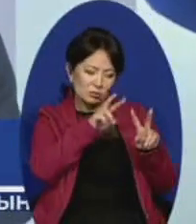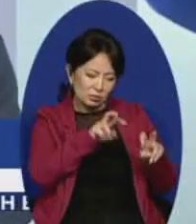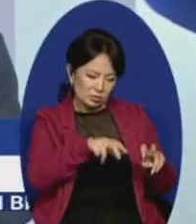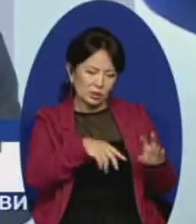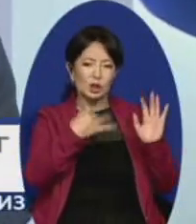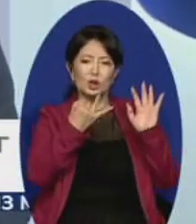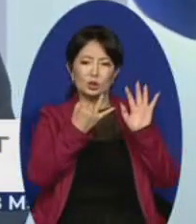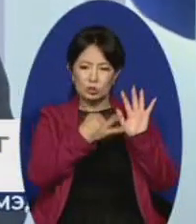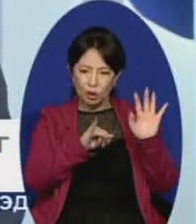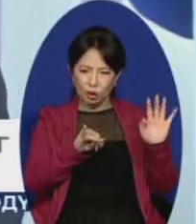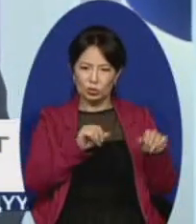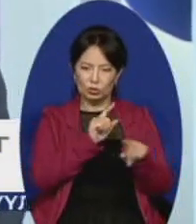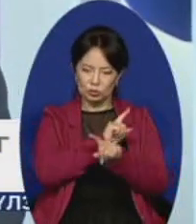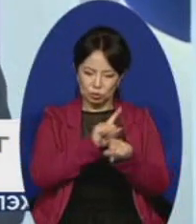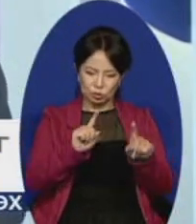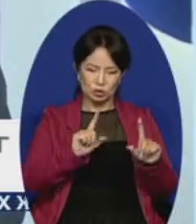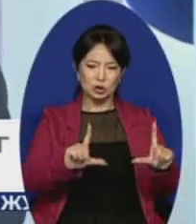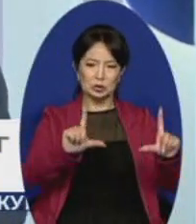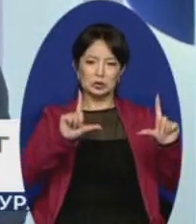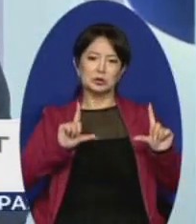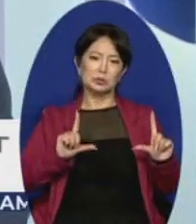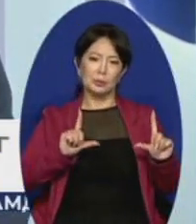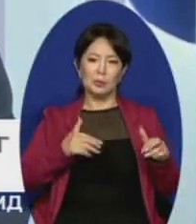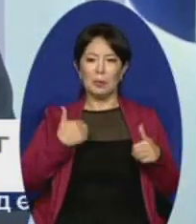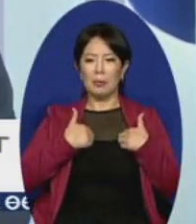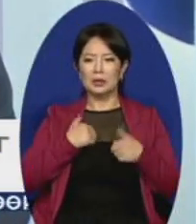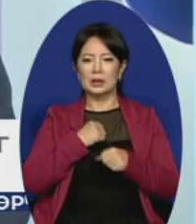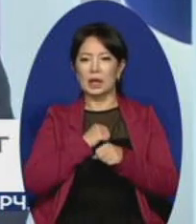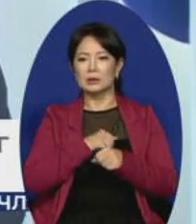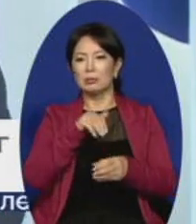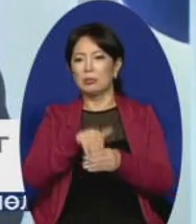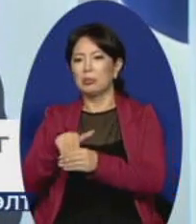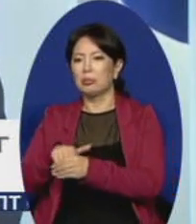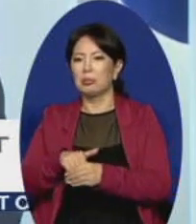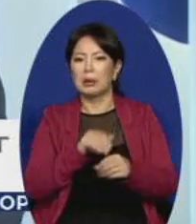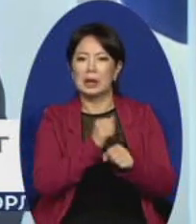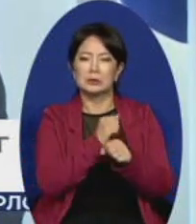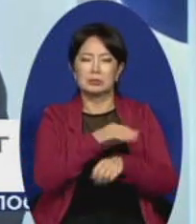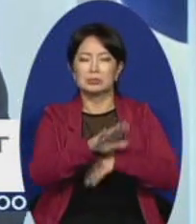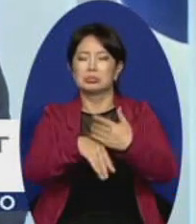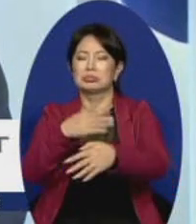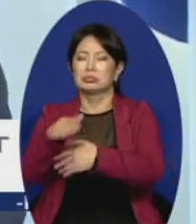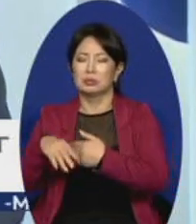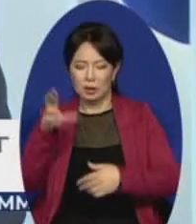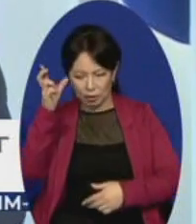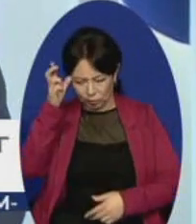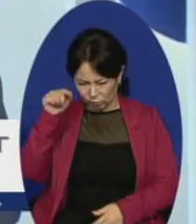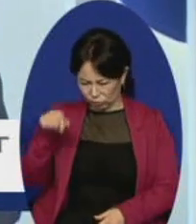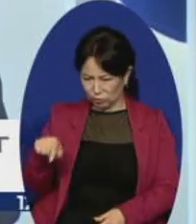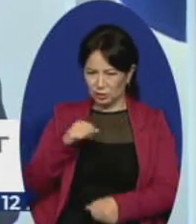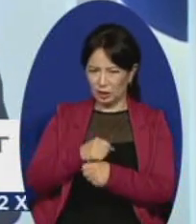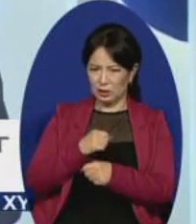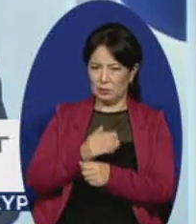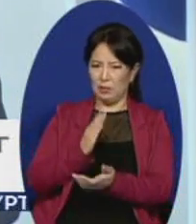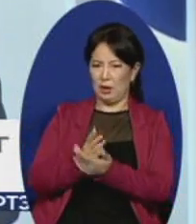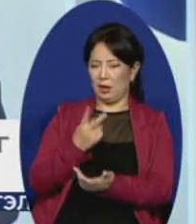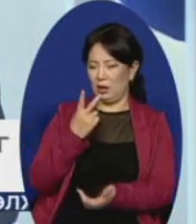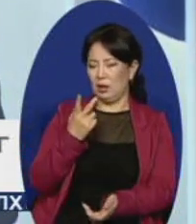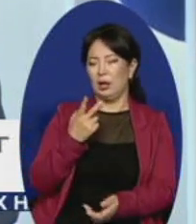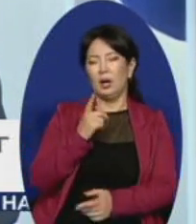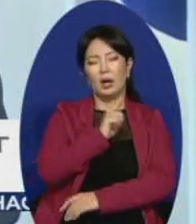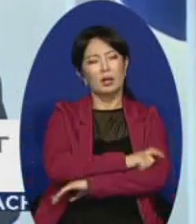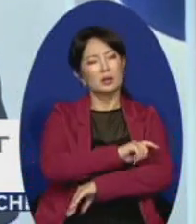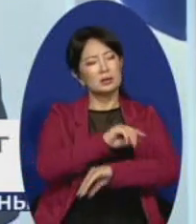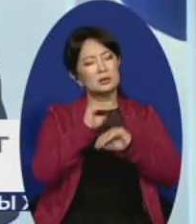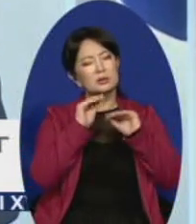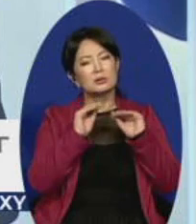одоо 700 гаруй зөрчилтэй дипломтой багш сургууль мөдөлгч нарээ одоо ингээд ийм боловсролын салбарт